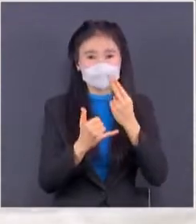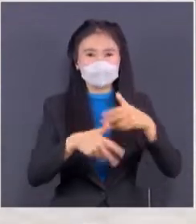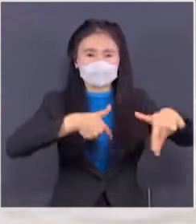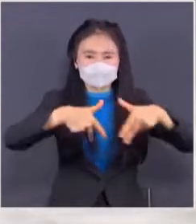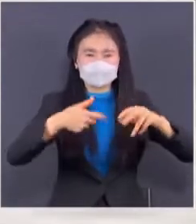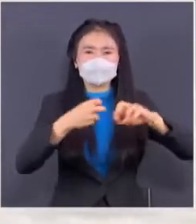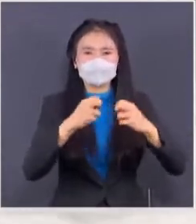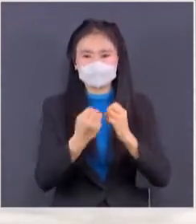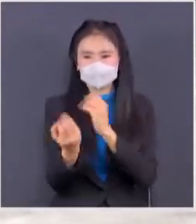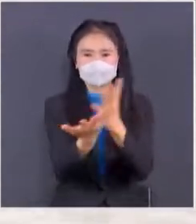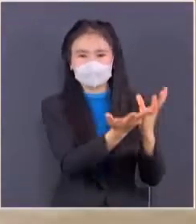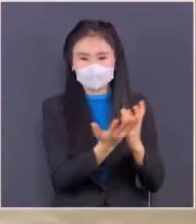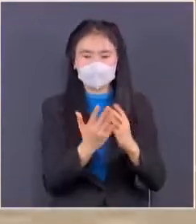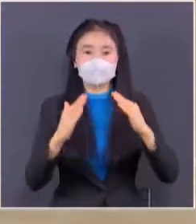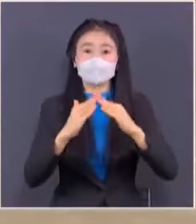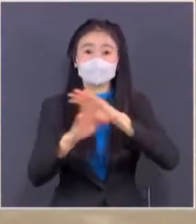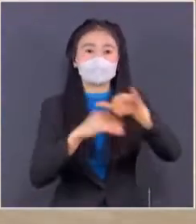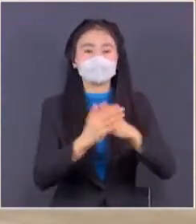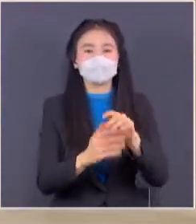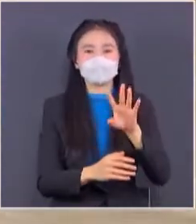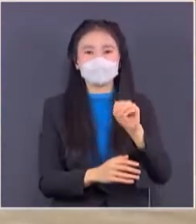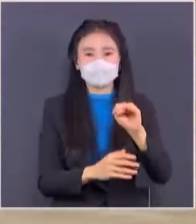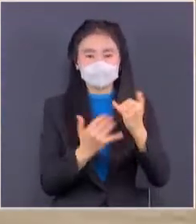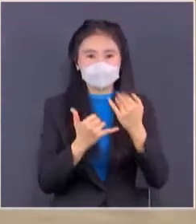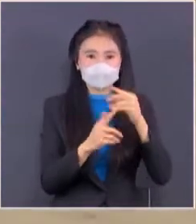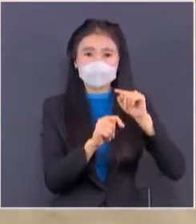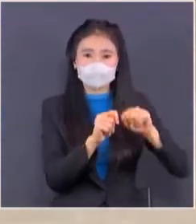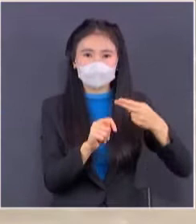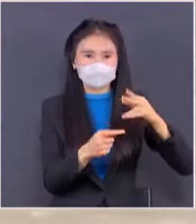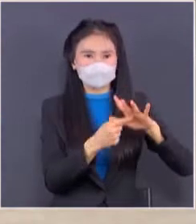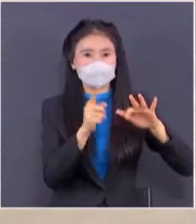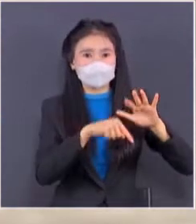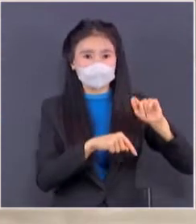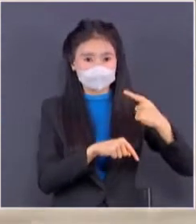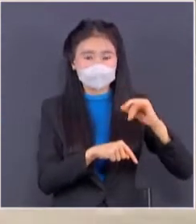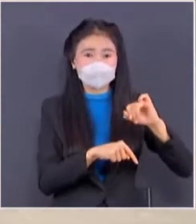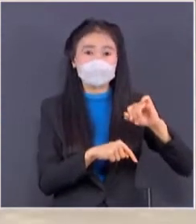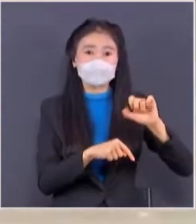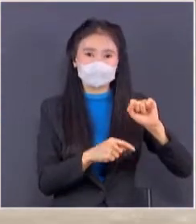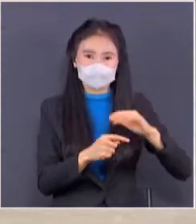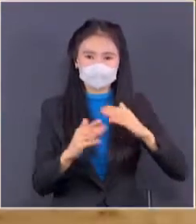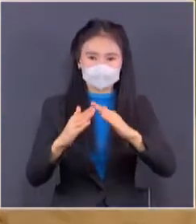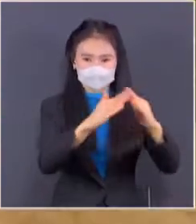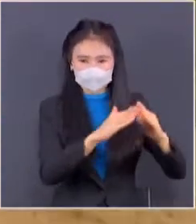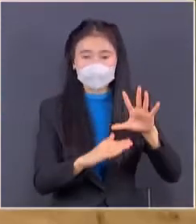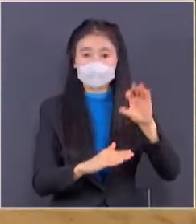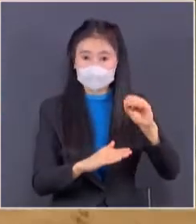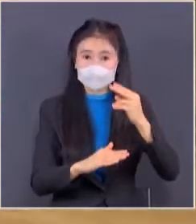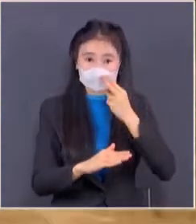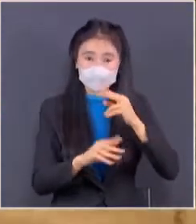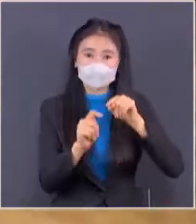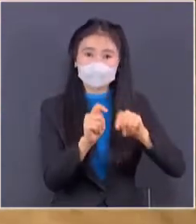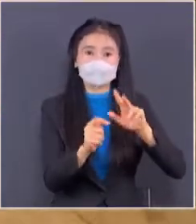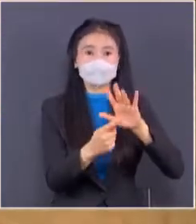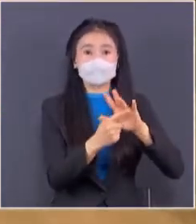ความเดือดร้อนแล้วตอนนี้เนี่ย40หลังคาเรือนนะฮะตำบลทุ่งสายเดือดร้อนกันไป50หลังคาเรือนตำบลเขาน้อย